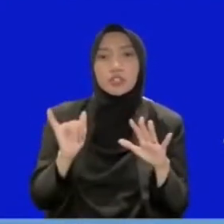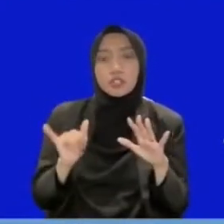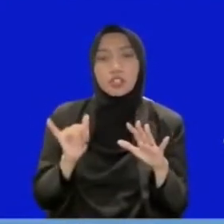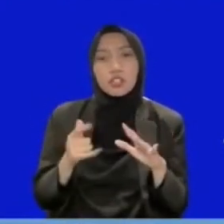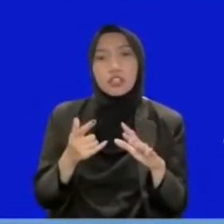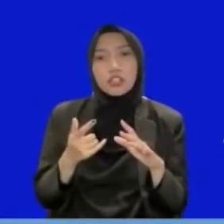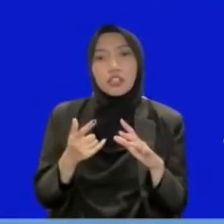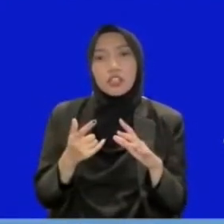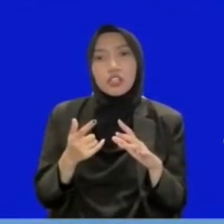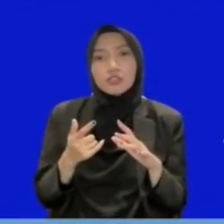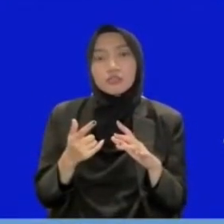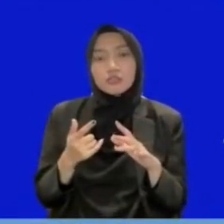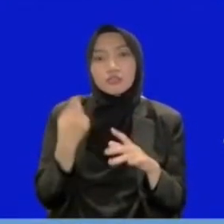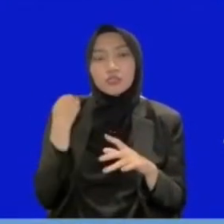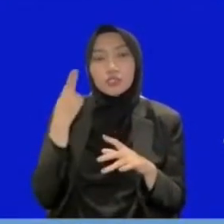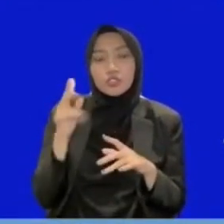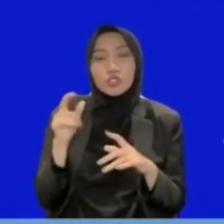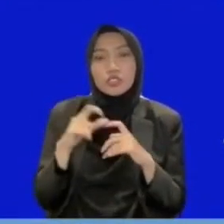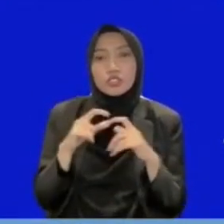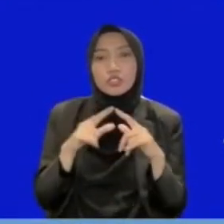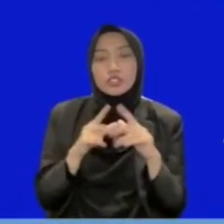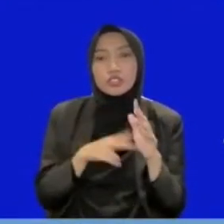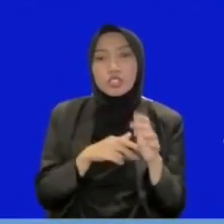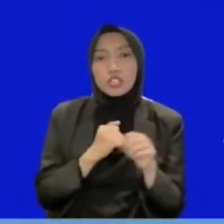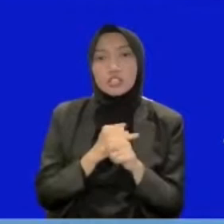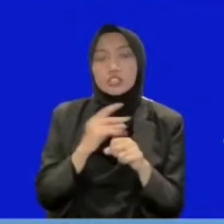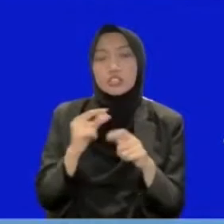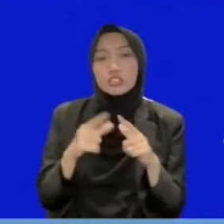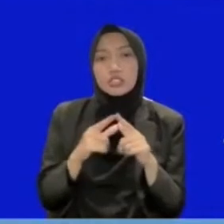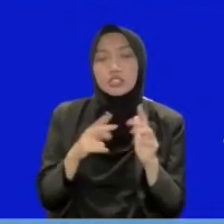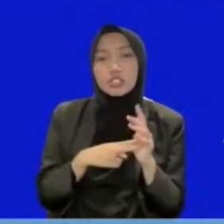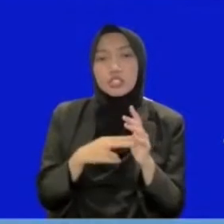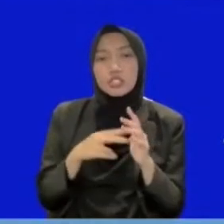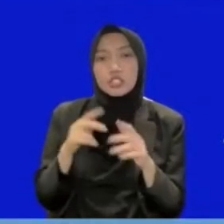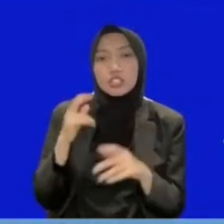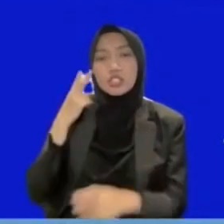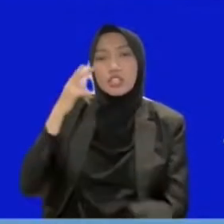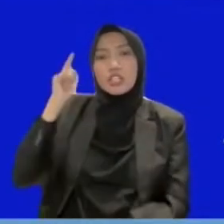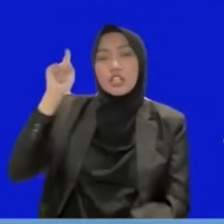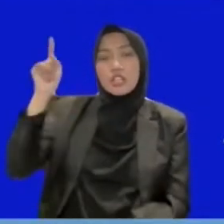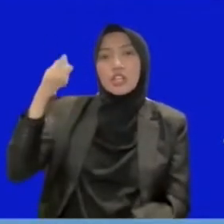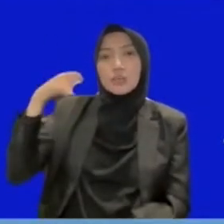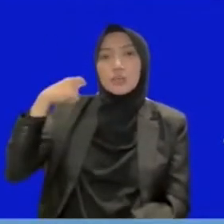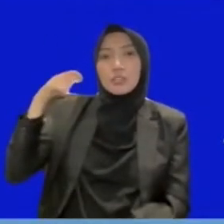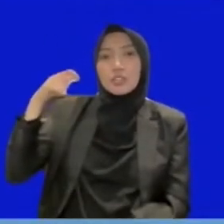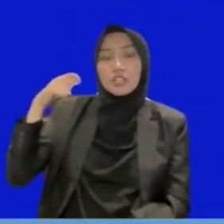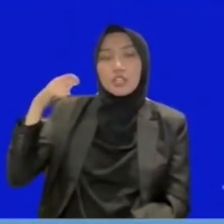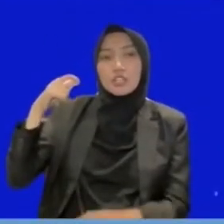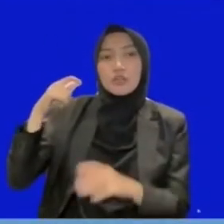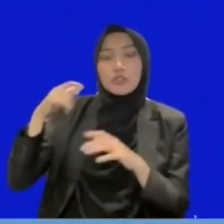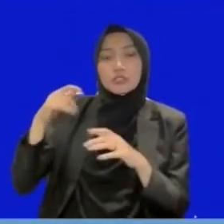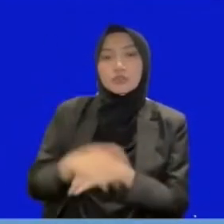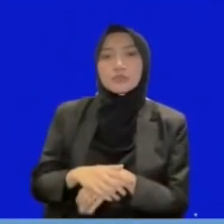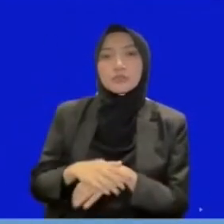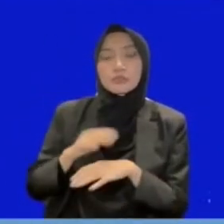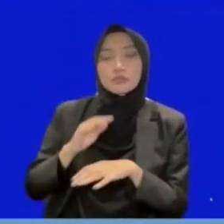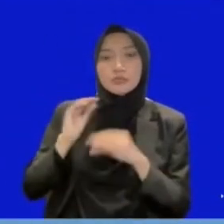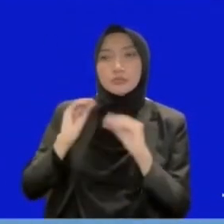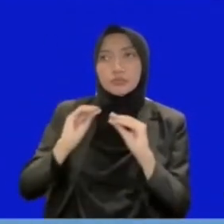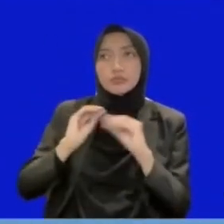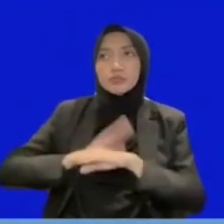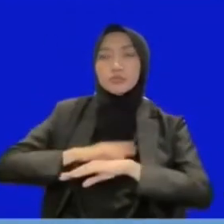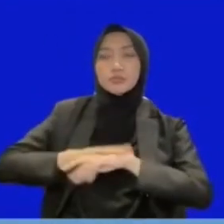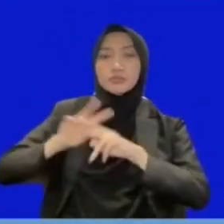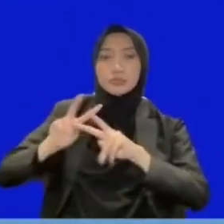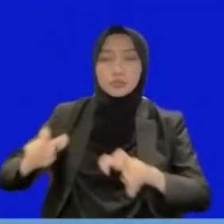Kemudian untuk Sangiran sendiri itu dilit di atas itu adalah Kementerian Pendidikan dan Kebudayaan,